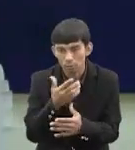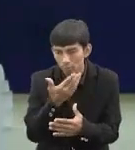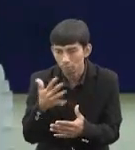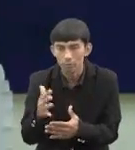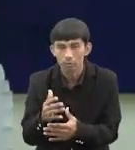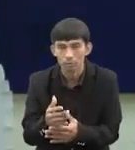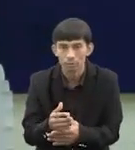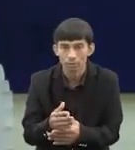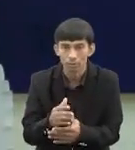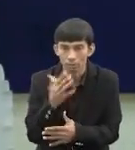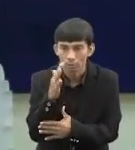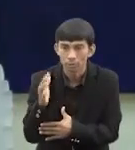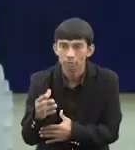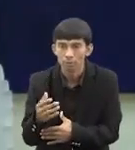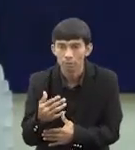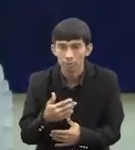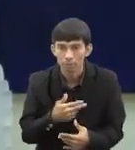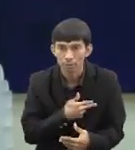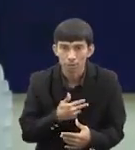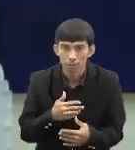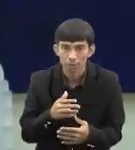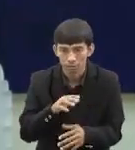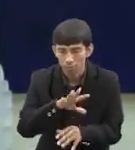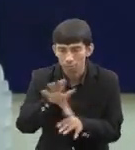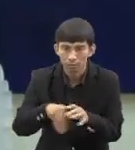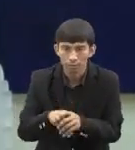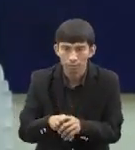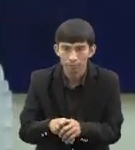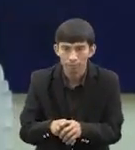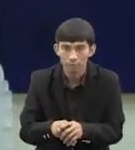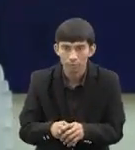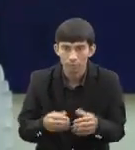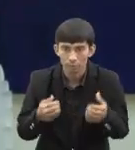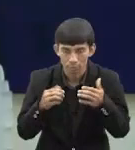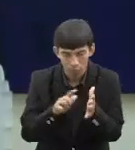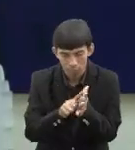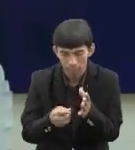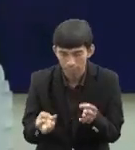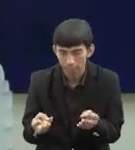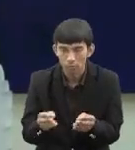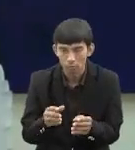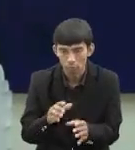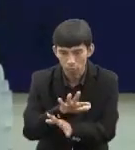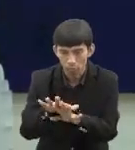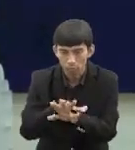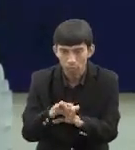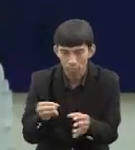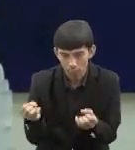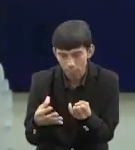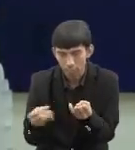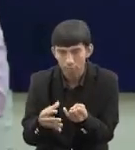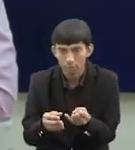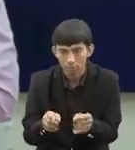cực tức tì. Chôn chiết phía tách ruột mùn mí. Chân chấm chi vi trạp đồn